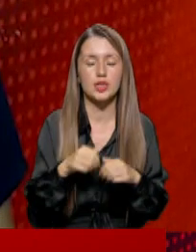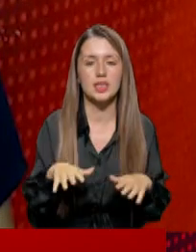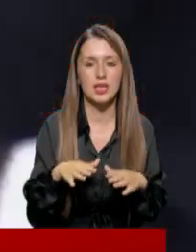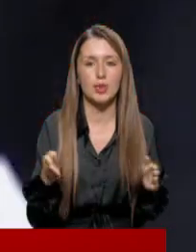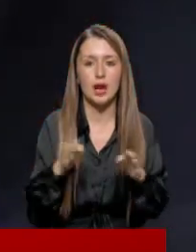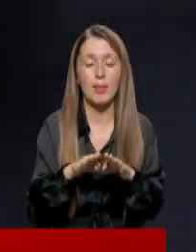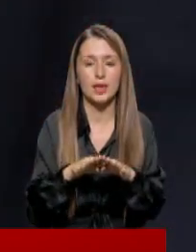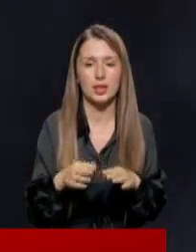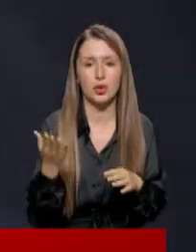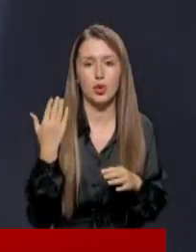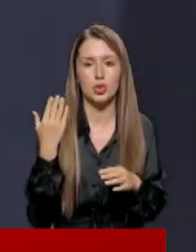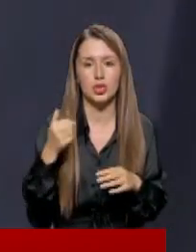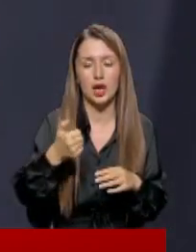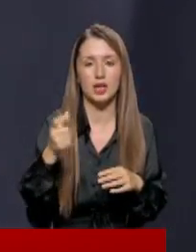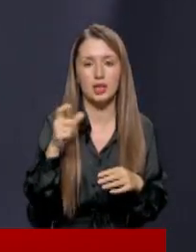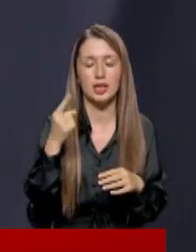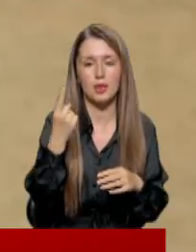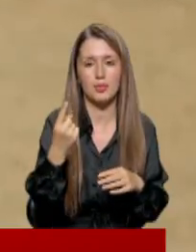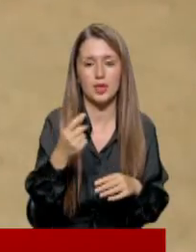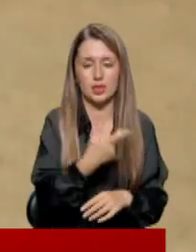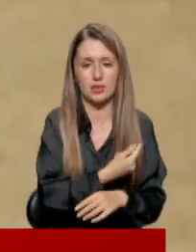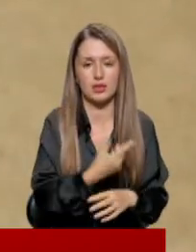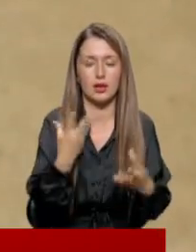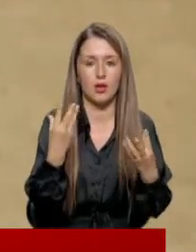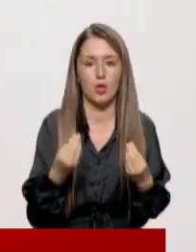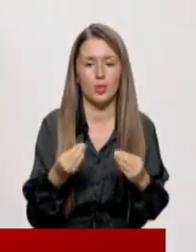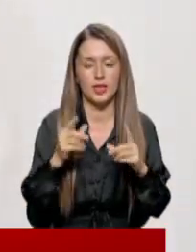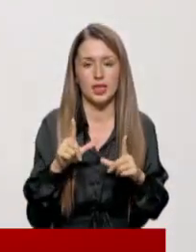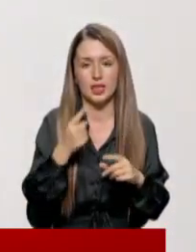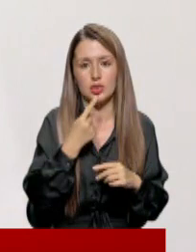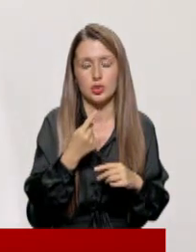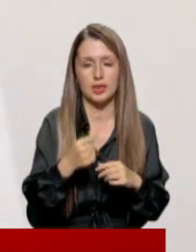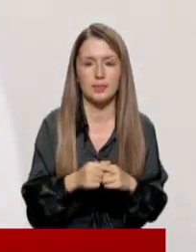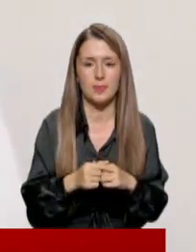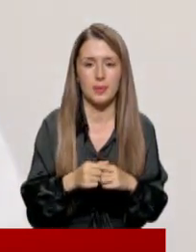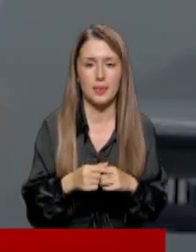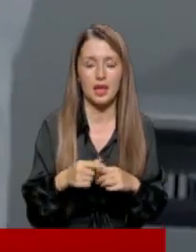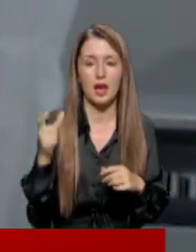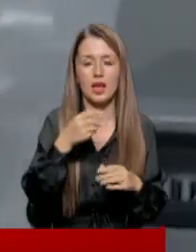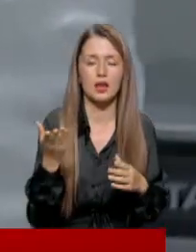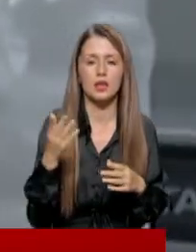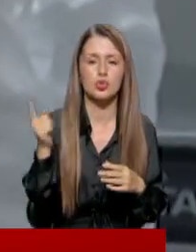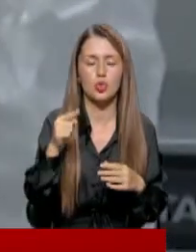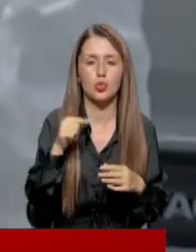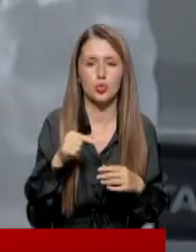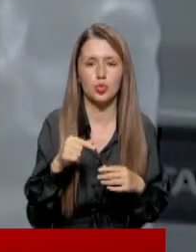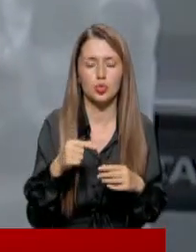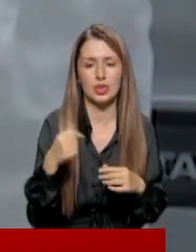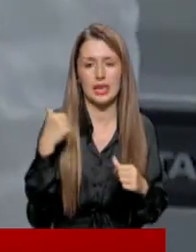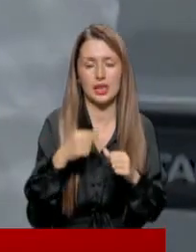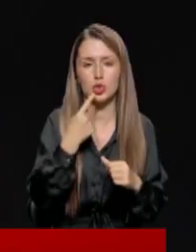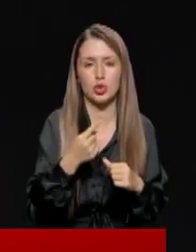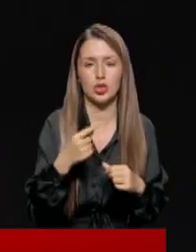ve işlemiyor. Daha önce de 6 ayda bir hatırlatma dozunun gerekebileceğini açıklamıştı Bakan Koca. Aylar sonra bu öneriyi yineledi. Son